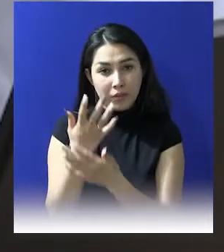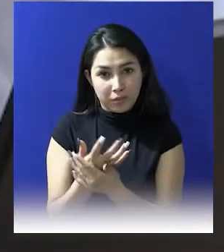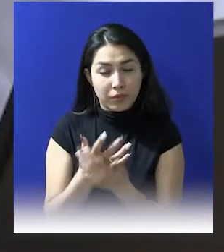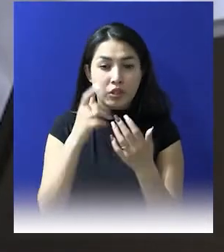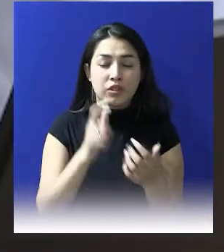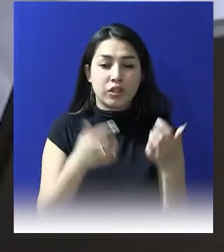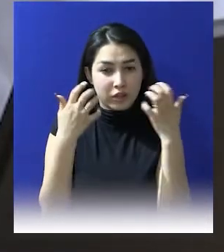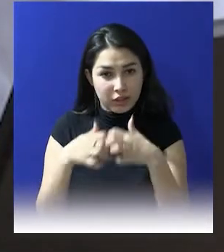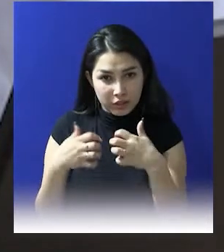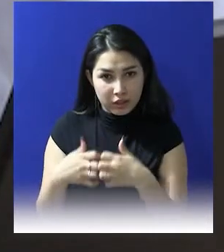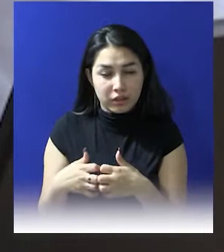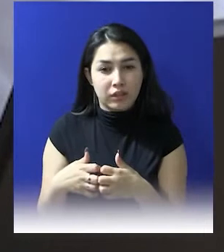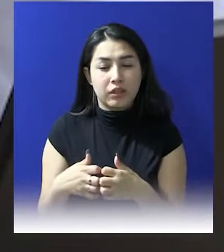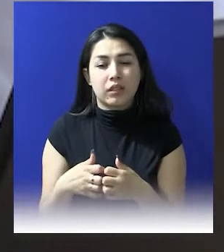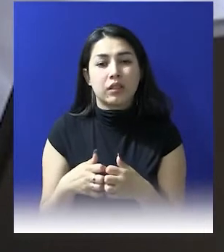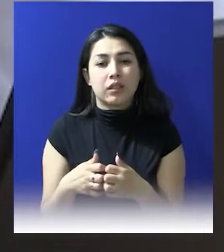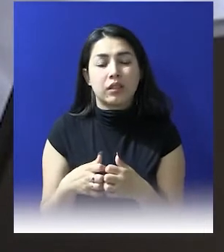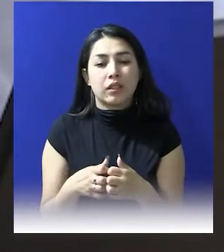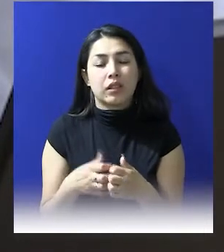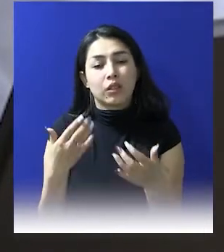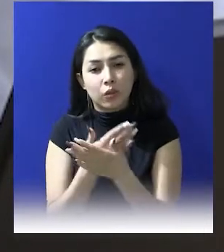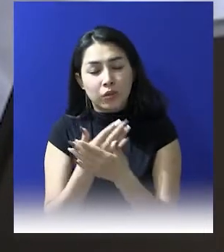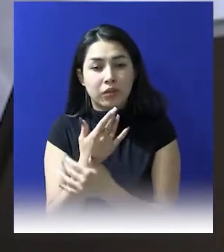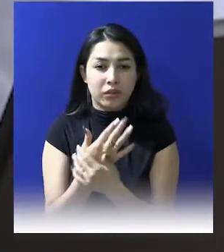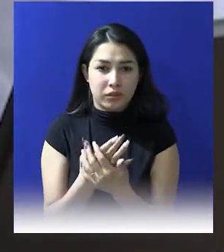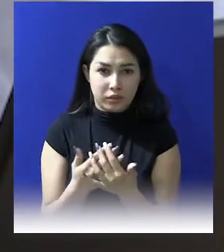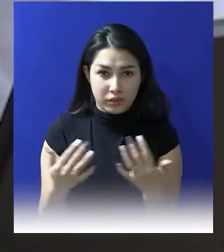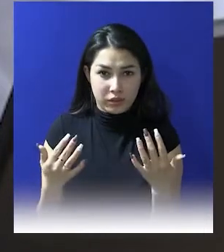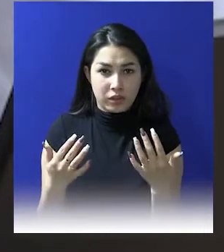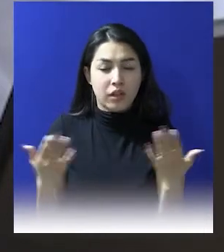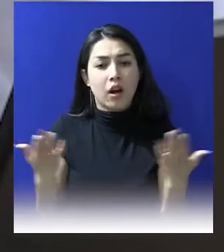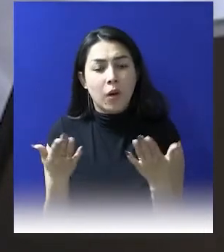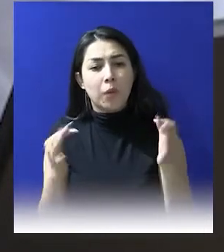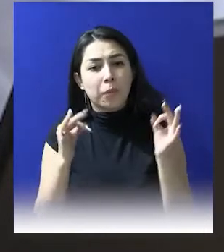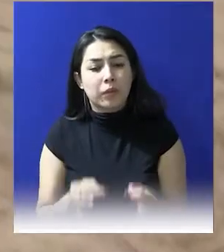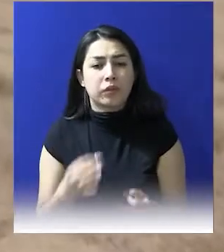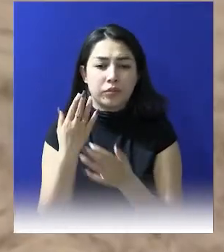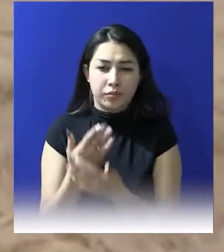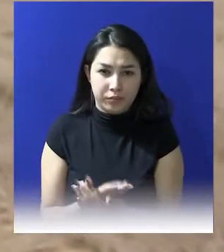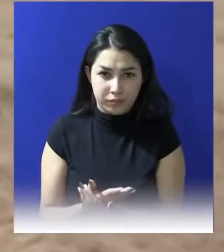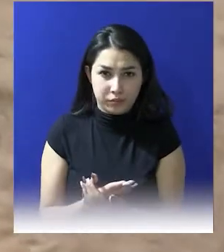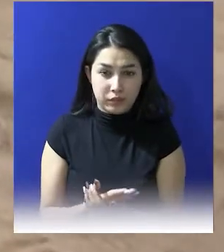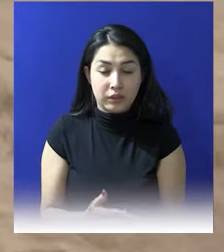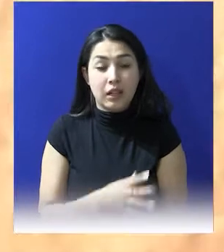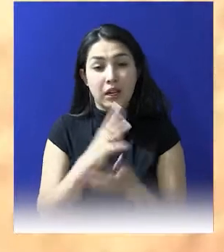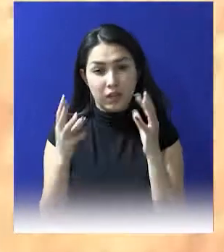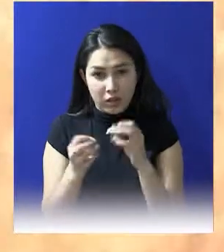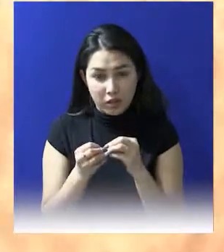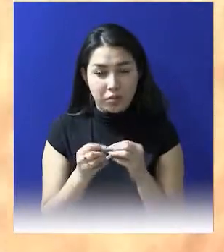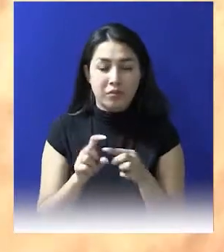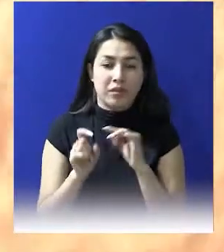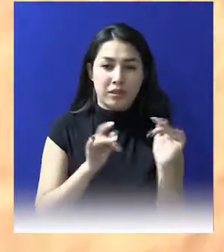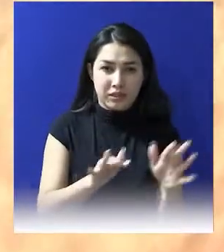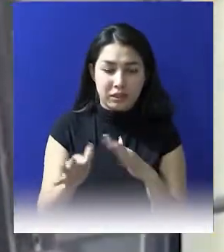барлығын есептеп, оның кейін маған мәлімет берулеріңізге қалай болады, не болады. Сонымен қатар биылғы жылы